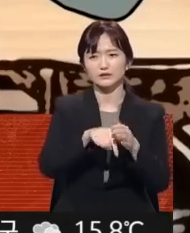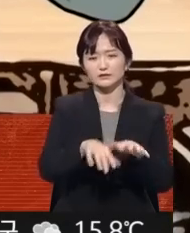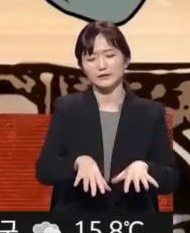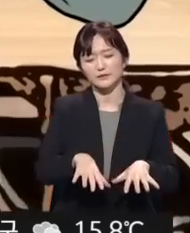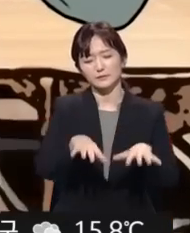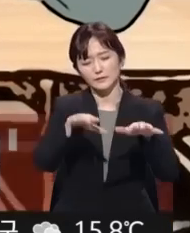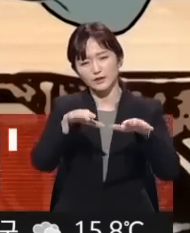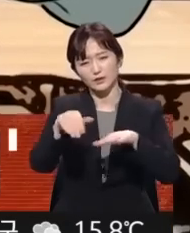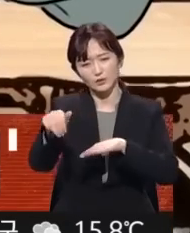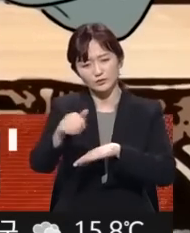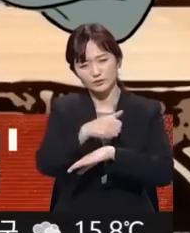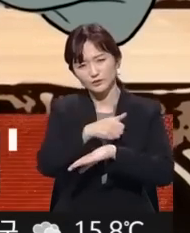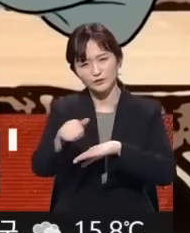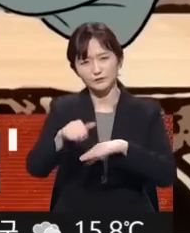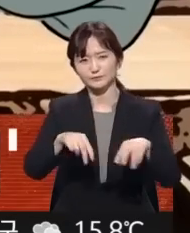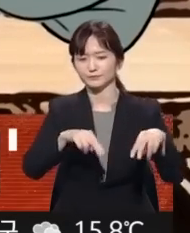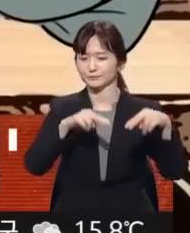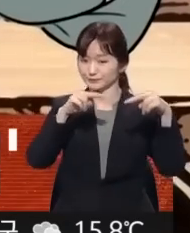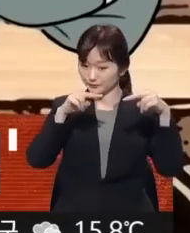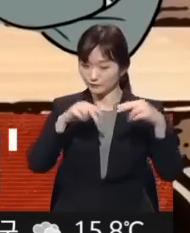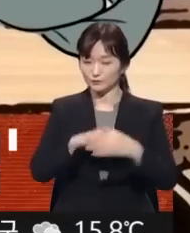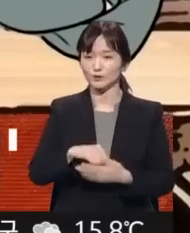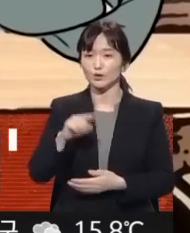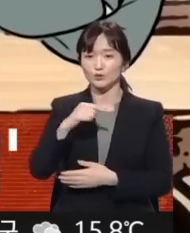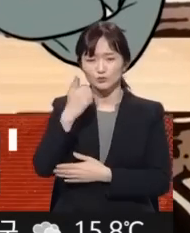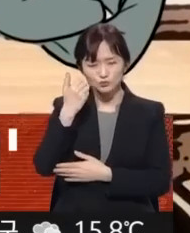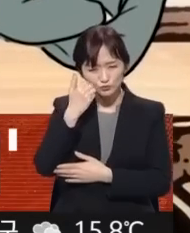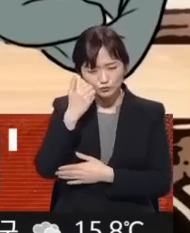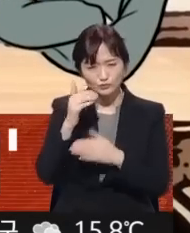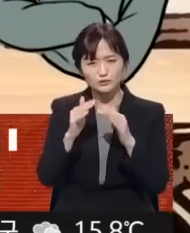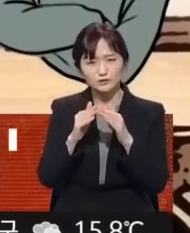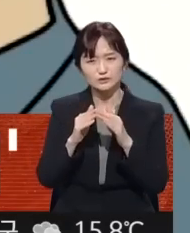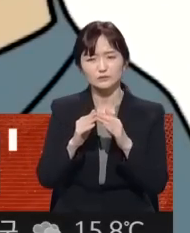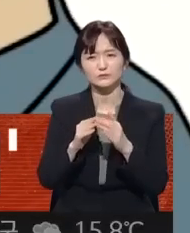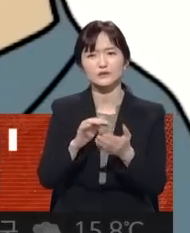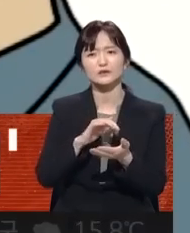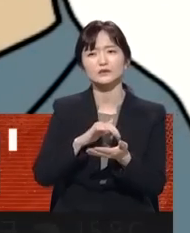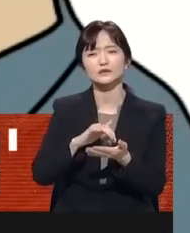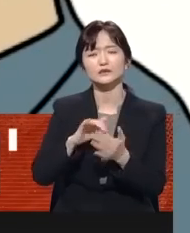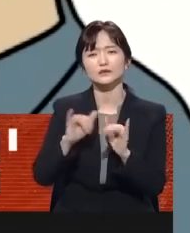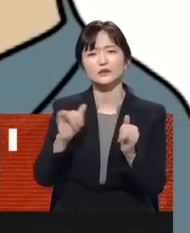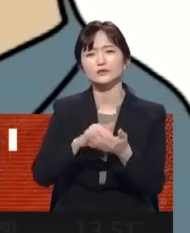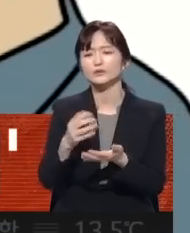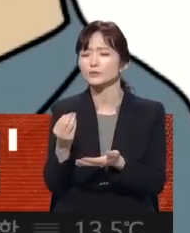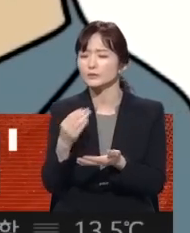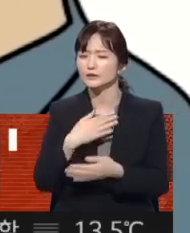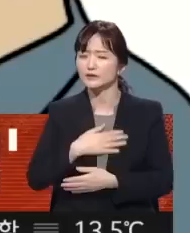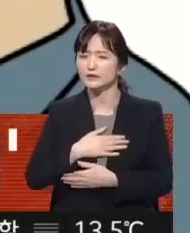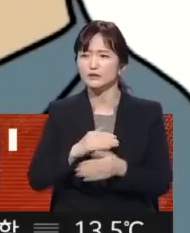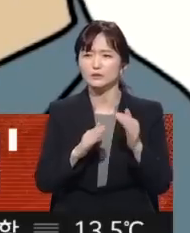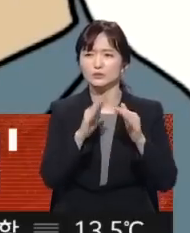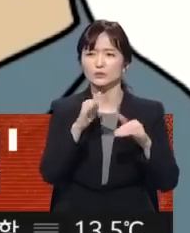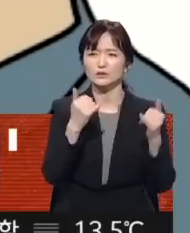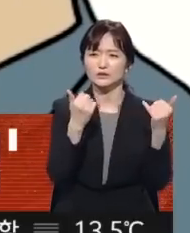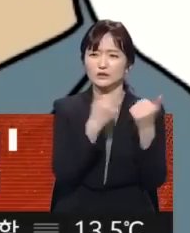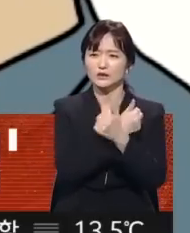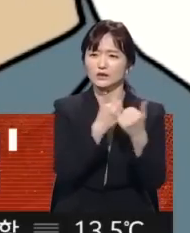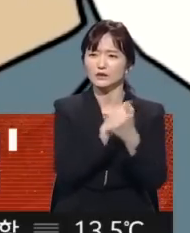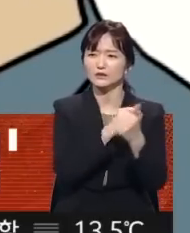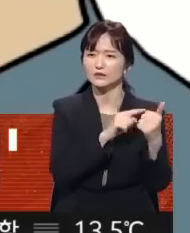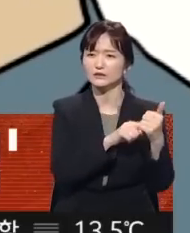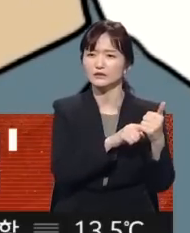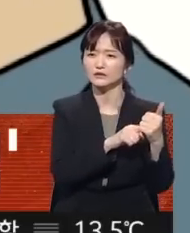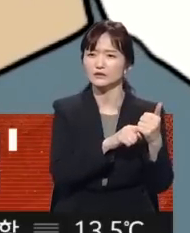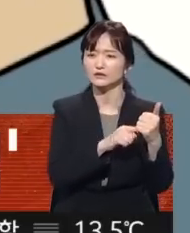오며가며 얼굴 보고 뭐 진짜 어느 집에 숟가락 몇 개 있는지까지 다 알고 있을 텐데 그 동네 아저씨들이 저런